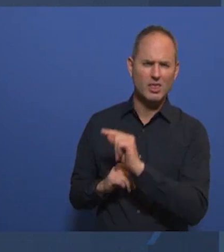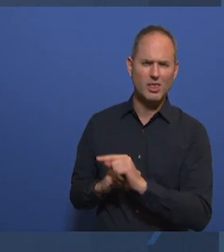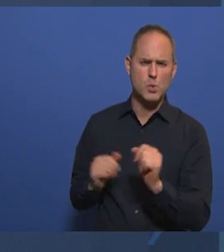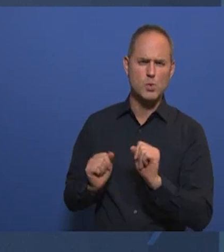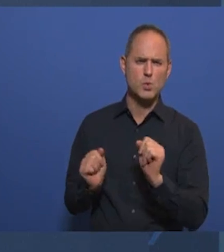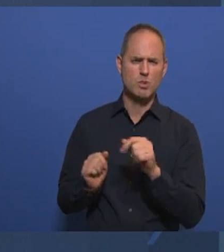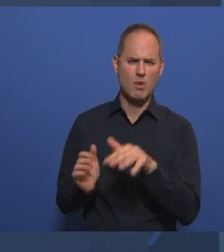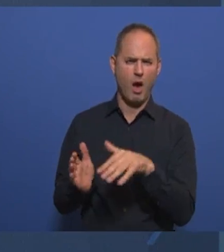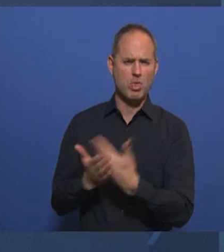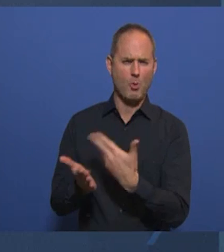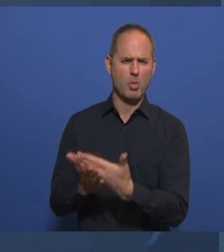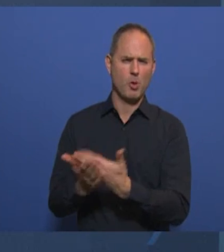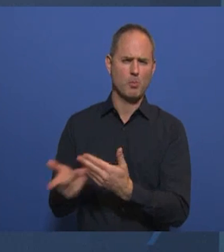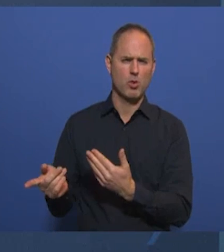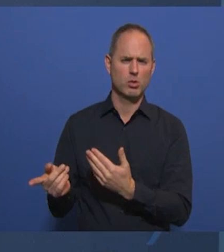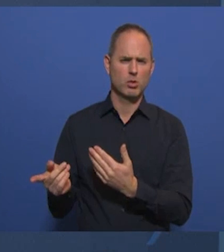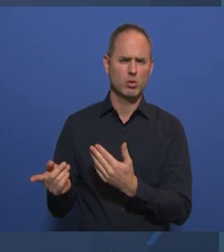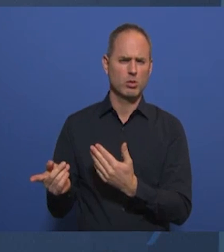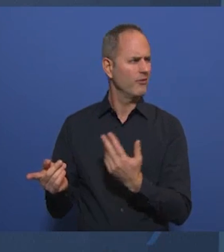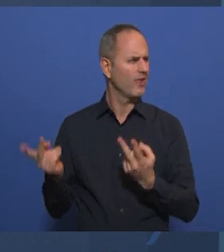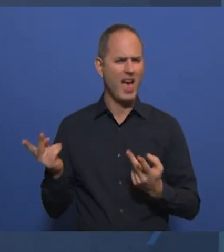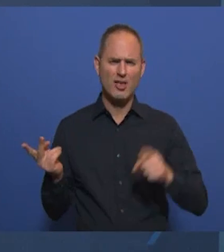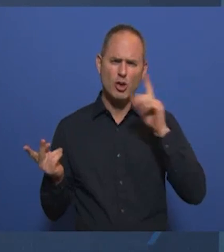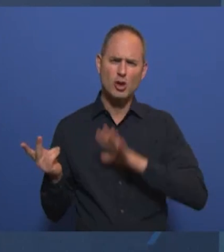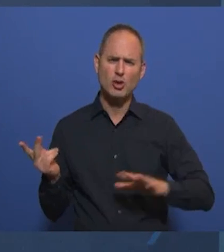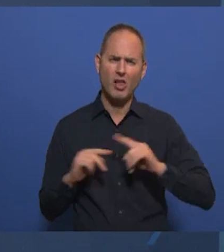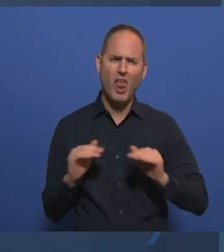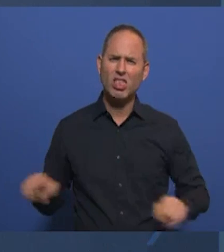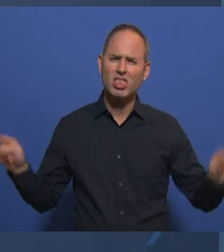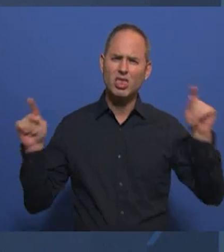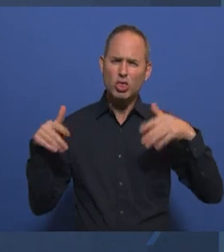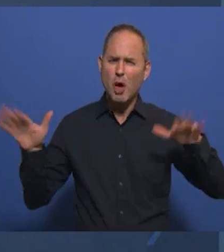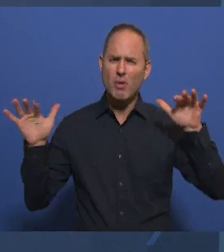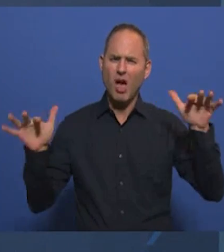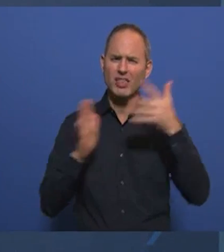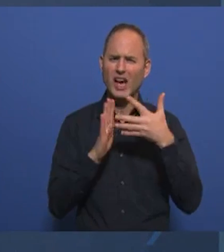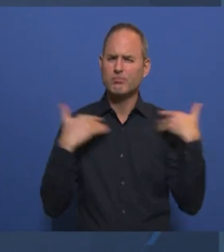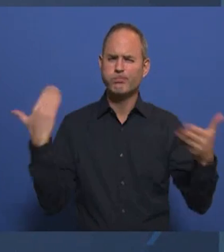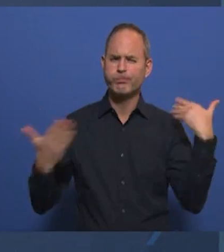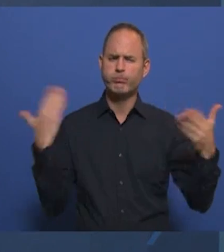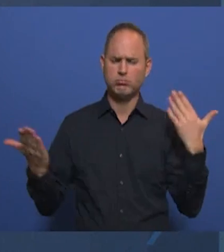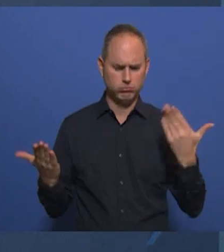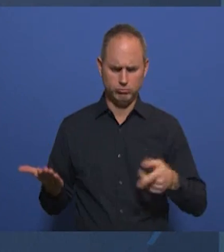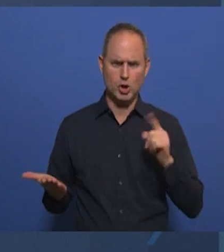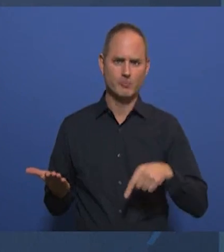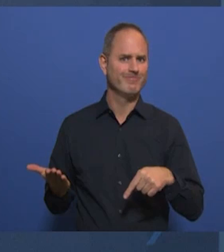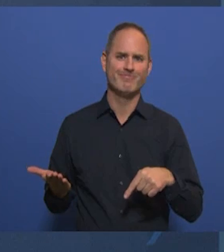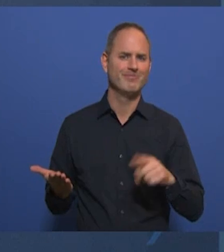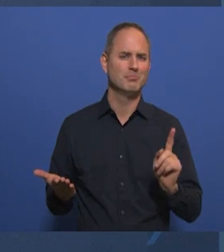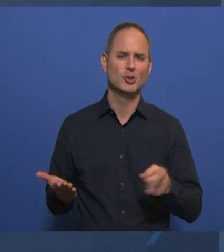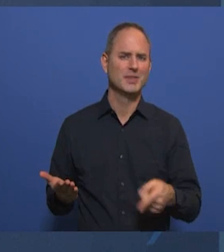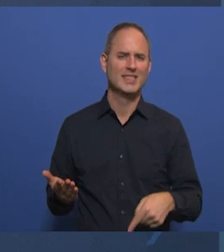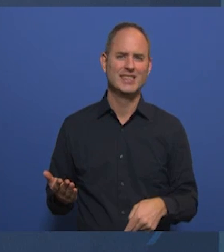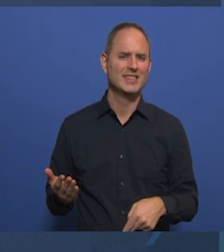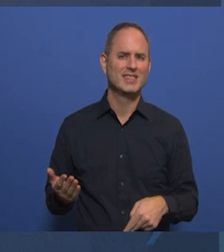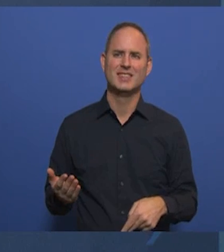keine Schuldzuweisungen in die eine wie die andere Richtung. Wichtig ist, dass wir an der